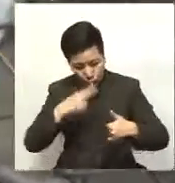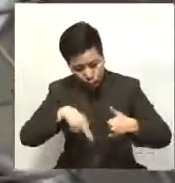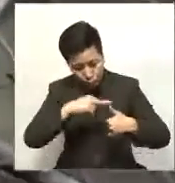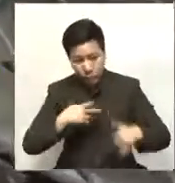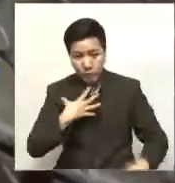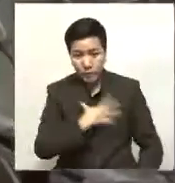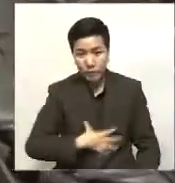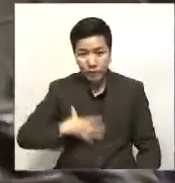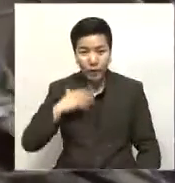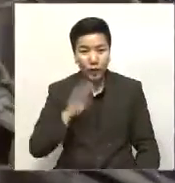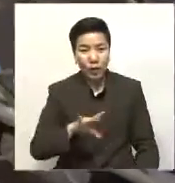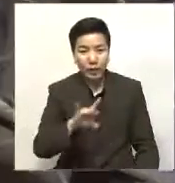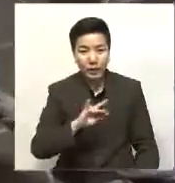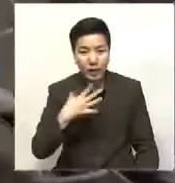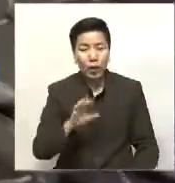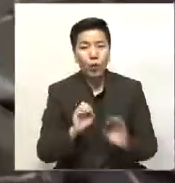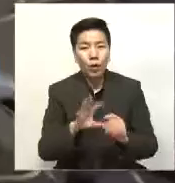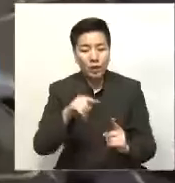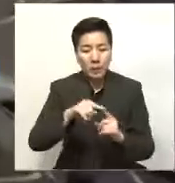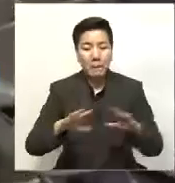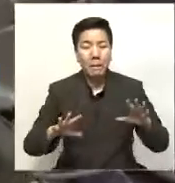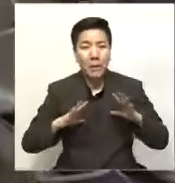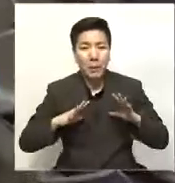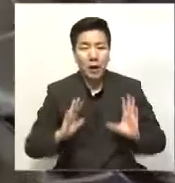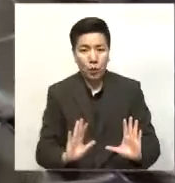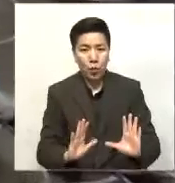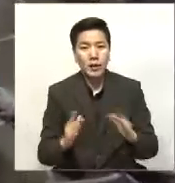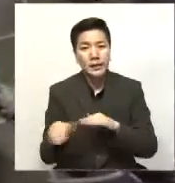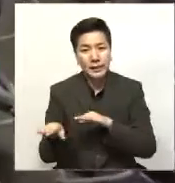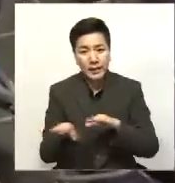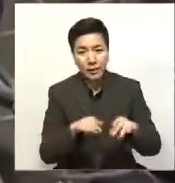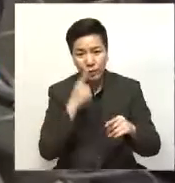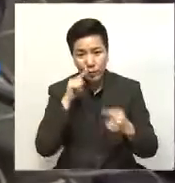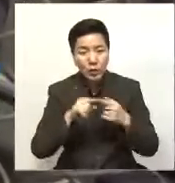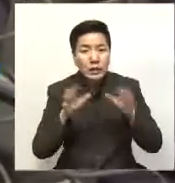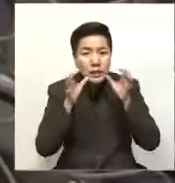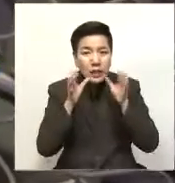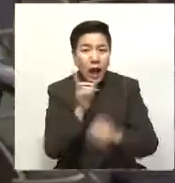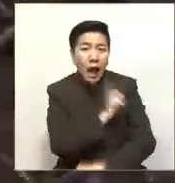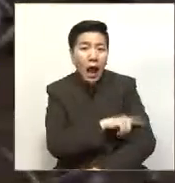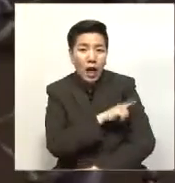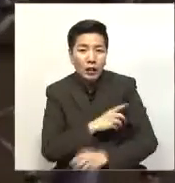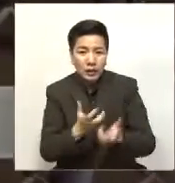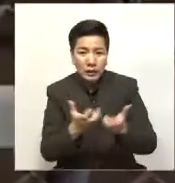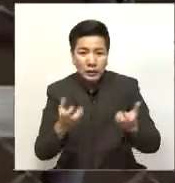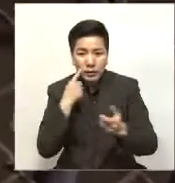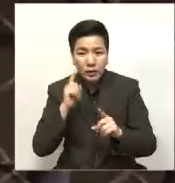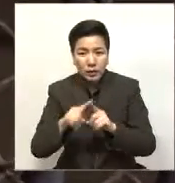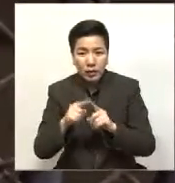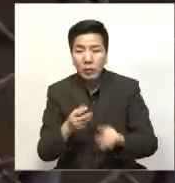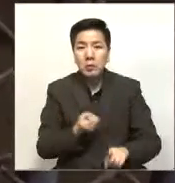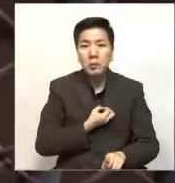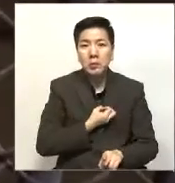จสุขภาพที่โรงพยาบาลสัตว์ก่อนที่จะไปไว้ในจุดพักสัตว์ที่จัดเตรียมไว้โดยเฉพาะเสือโคร่งขาวที่แยกออกจากเสือโคร่งตั